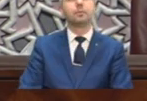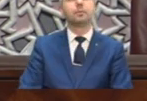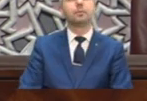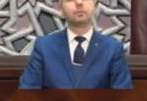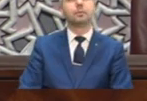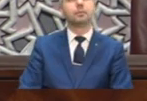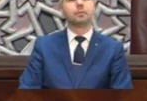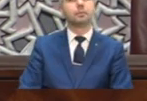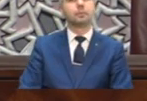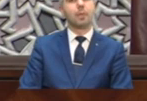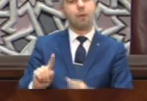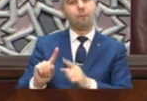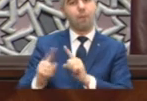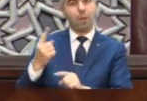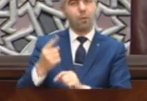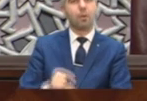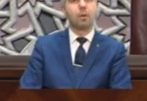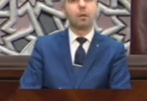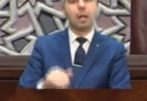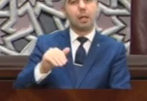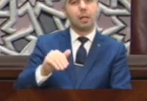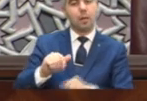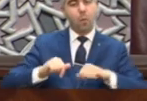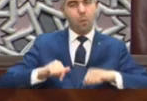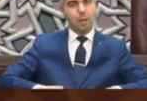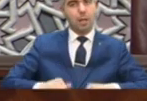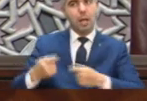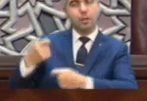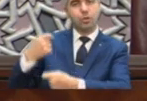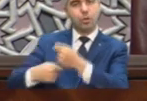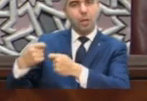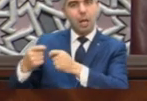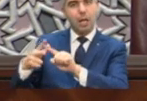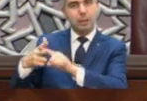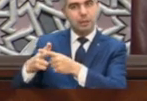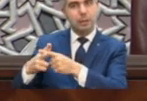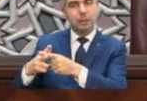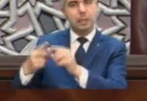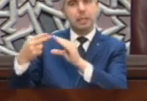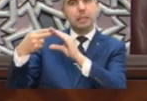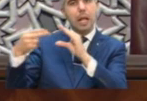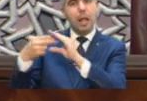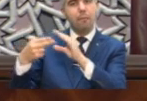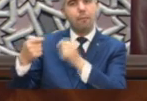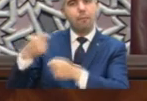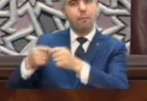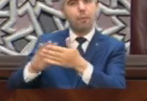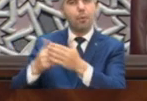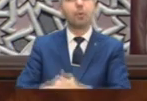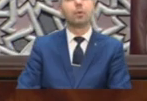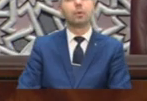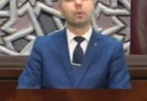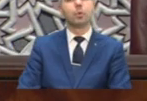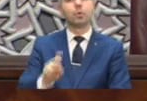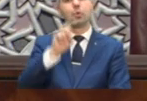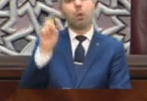أعمالنا، ونستهلها بقطاع التجارة والصناعة والاقتصاد الأخضر والرقمي بسؤالين